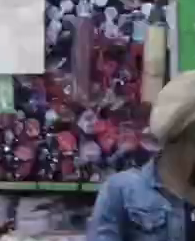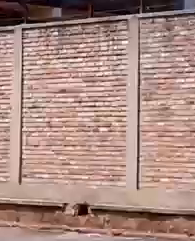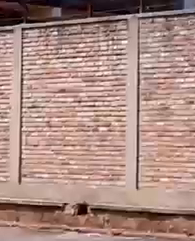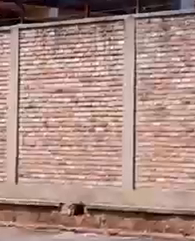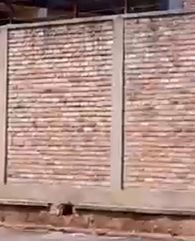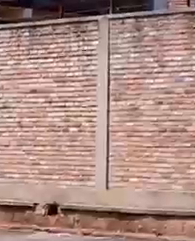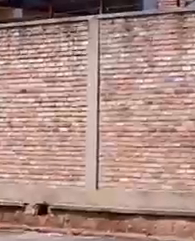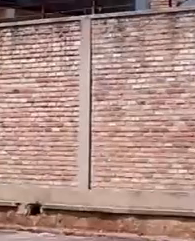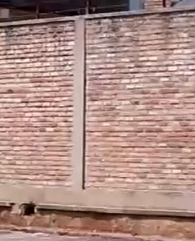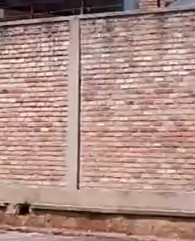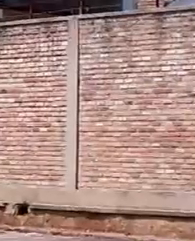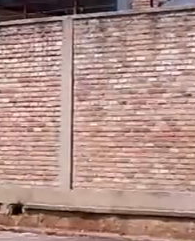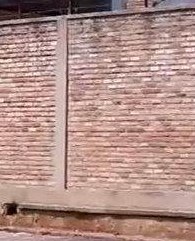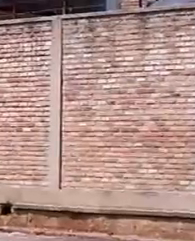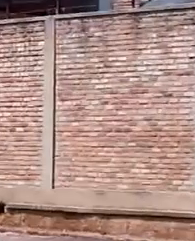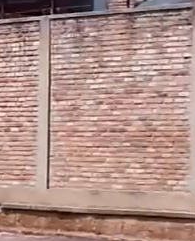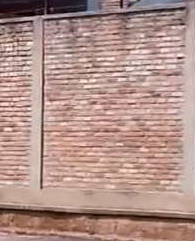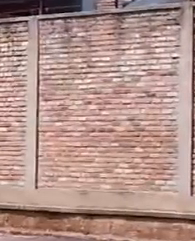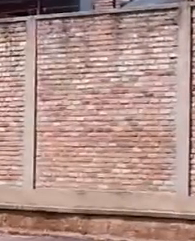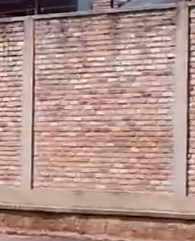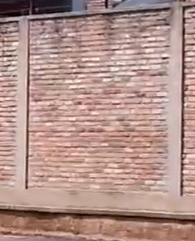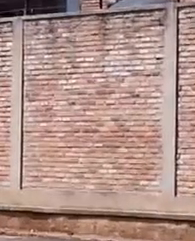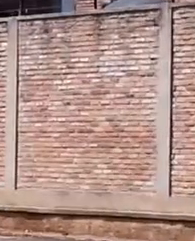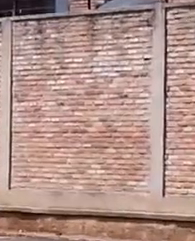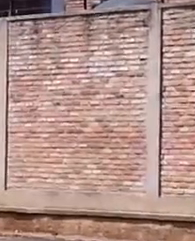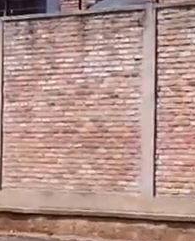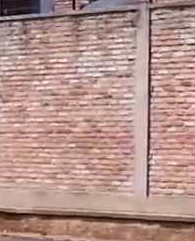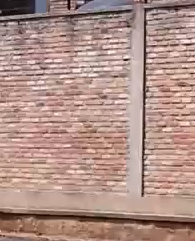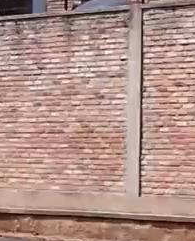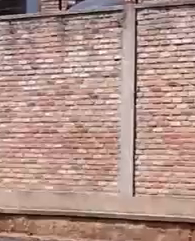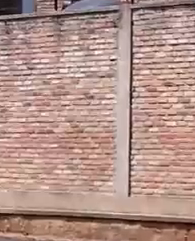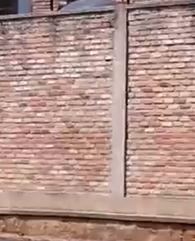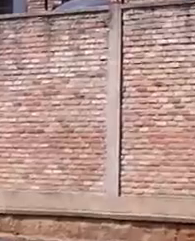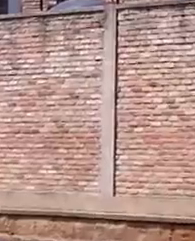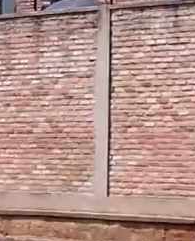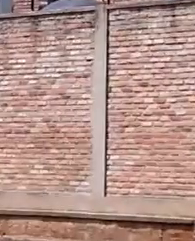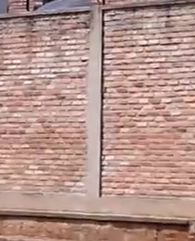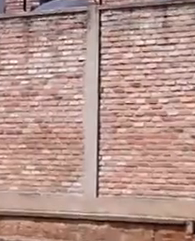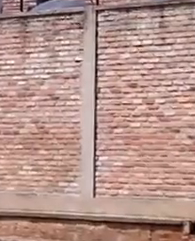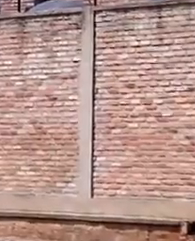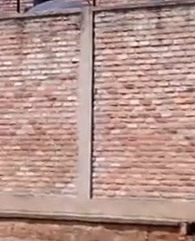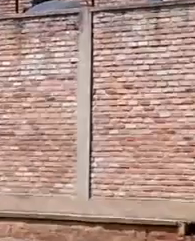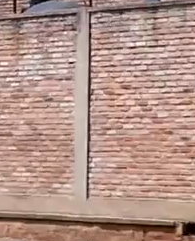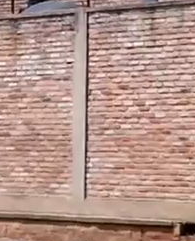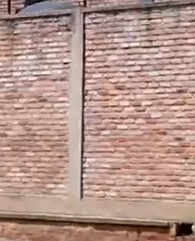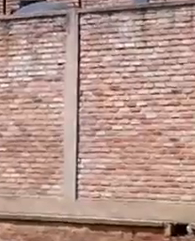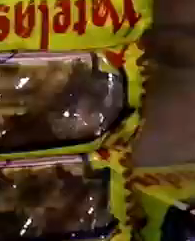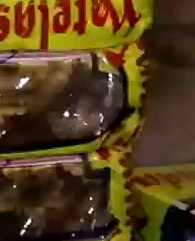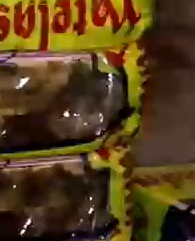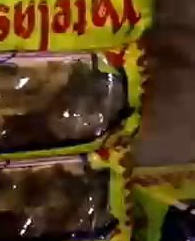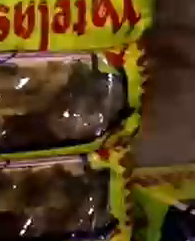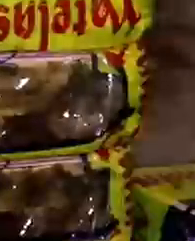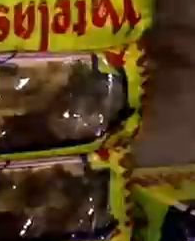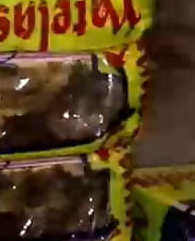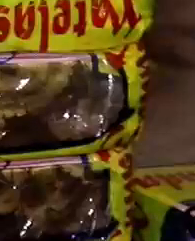0782-74-73-71. Ubuyobozi bw'uruganda Salama Machine bwari busanzwe bukorera amateri Nyabugogo inyuma y'amashyirahamwe banejejwe no kumenyesha abakiriya bari